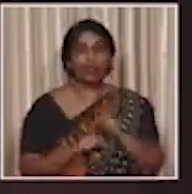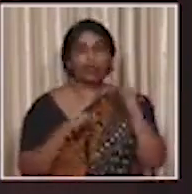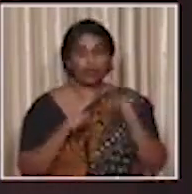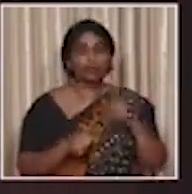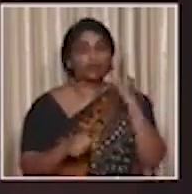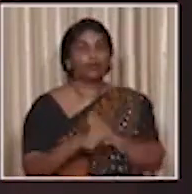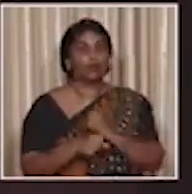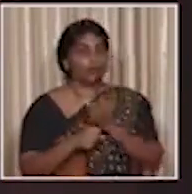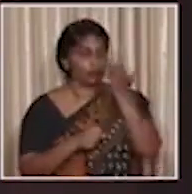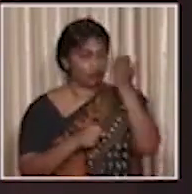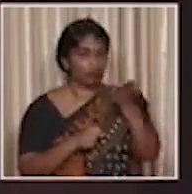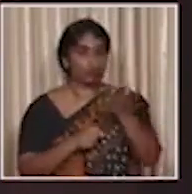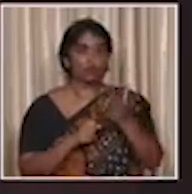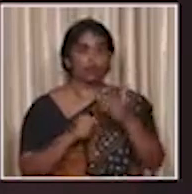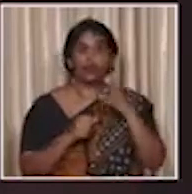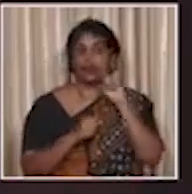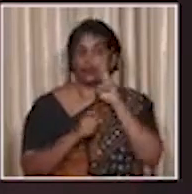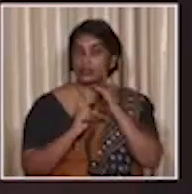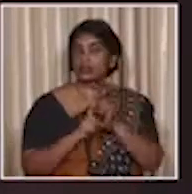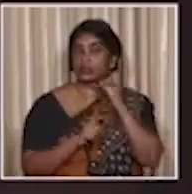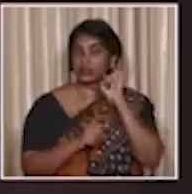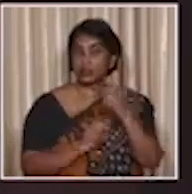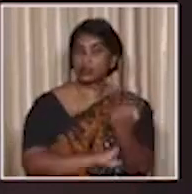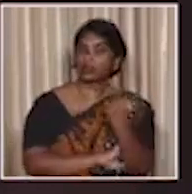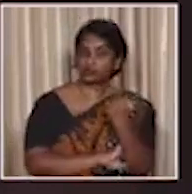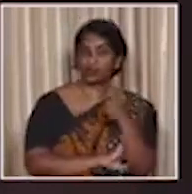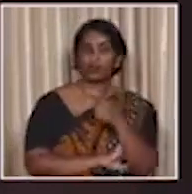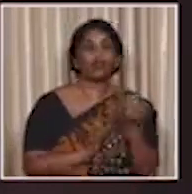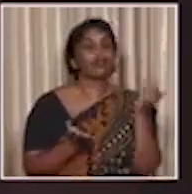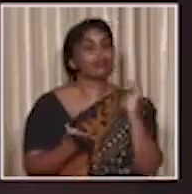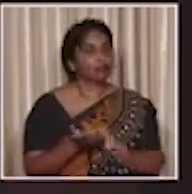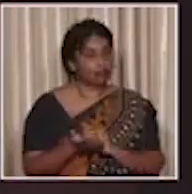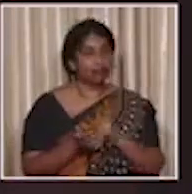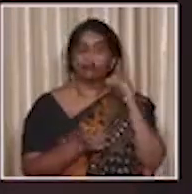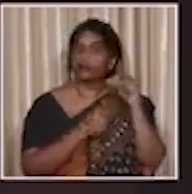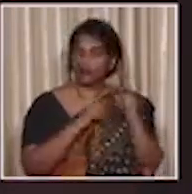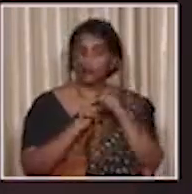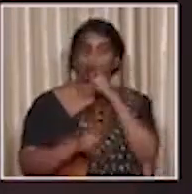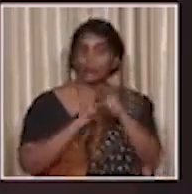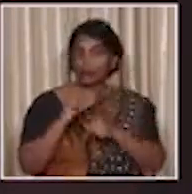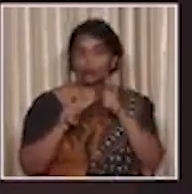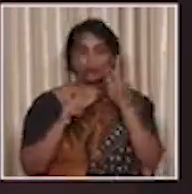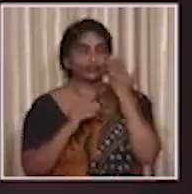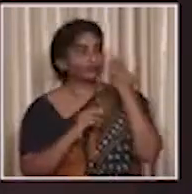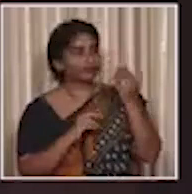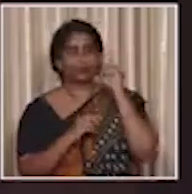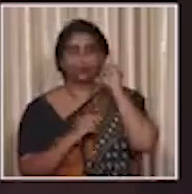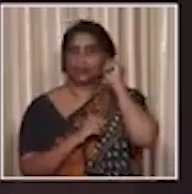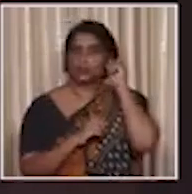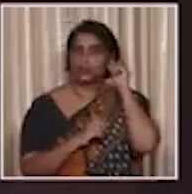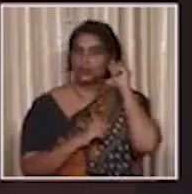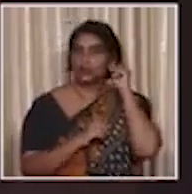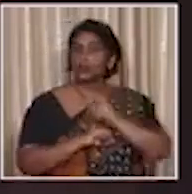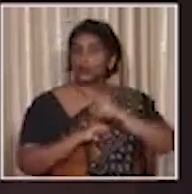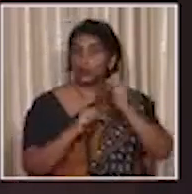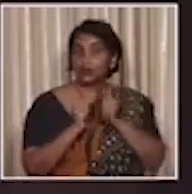මේ ආණ්ඩු පක්ෂය වික්‍රමසිංහ ජනාධිපතිතුමාගේ හයියෙන් නැවත ඒගොල්ලෝ කතා කරන විදිය දිහා බැලුවහම